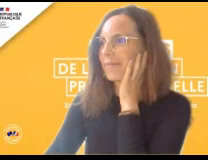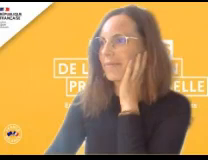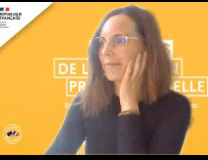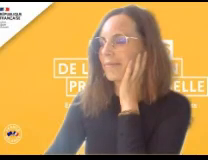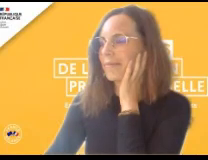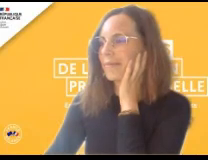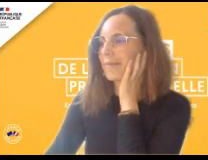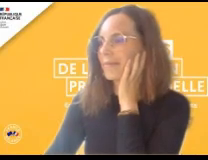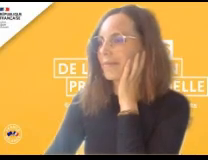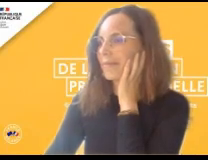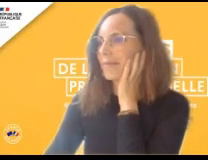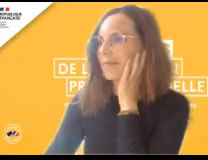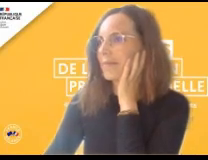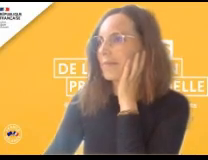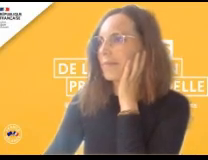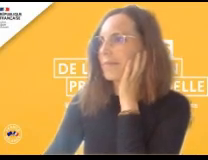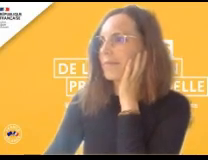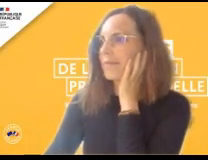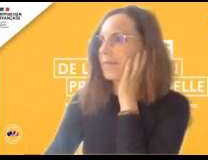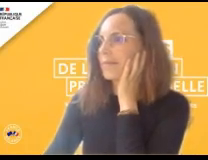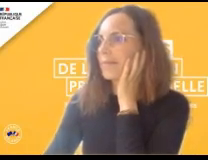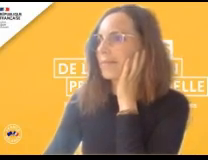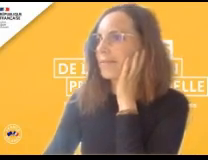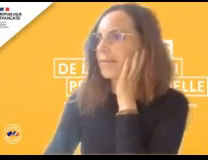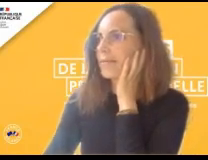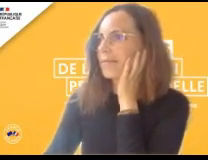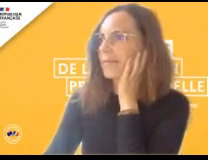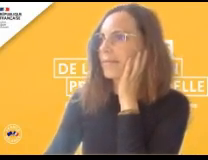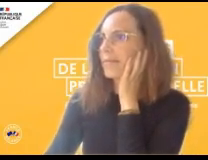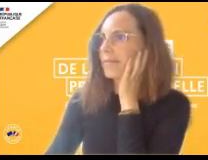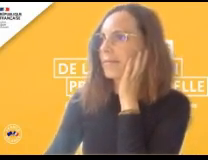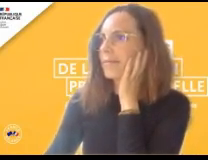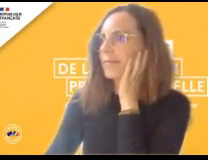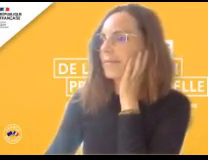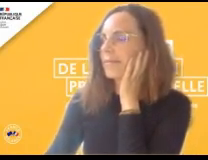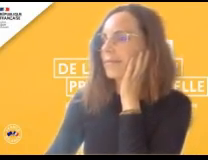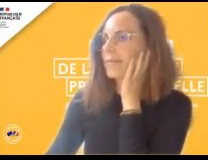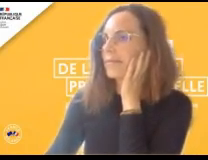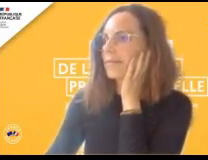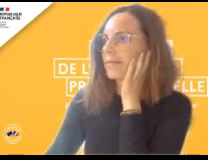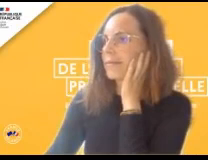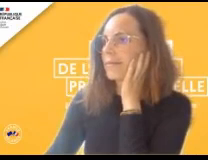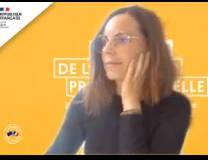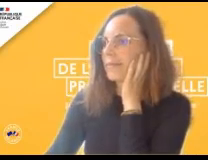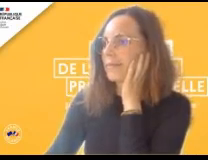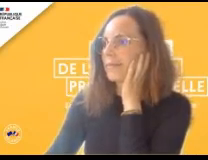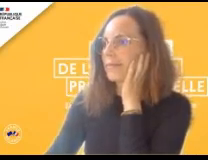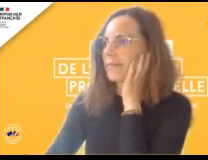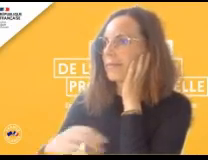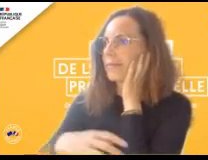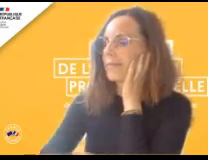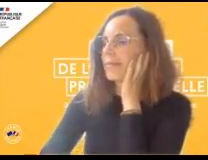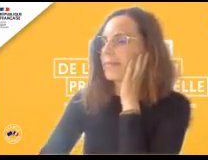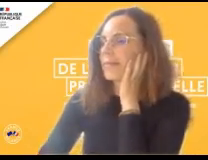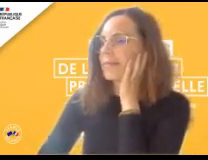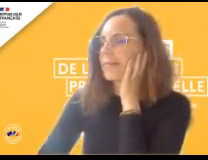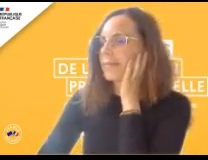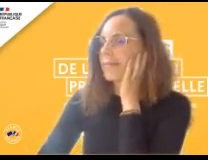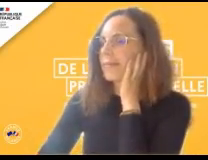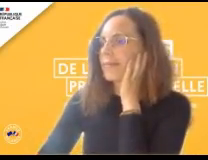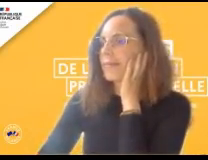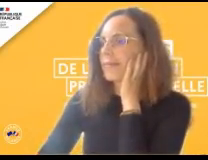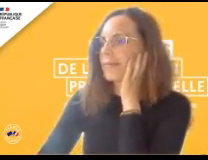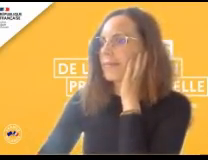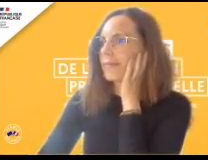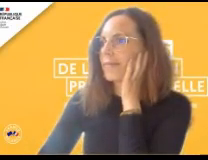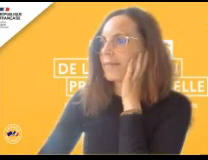Voyons maintenant la diapo suivante. Pour finir, je me propose de vous présenter ou vous rappeler l'offre